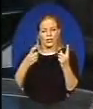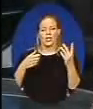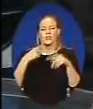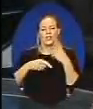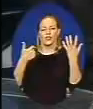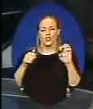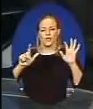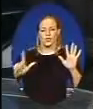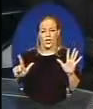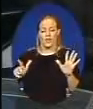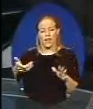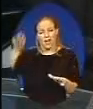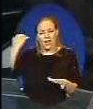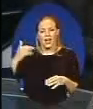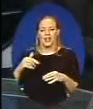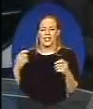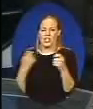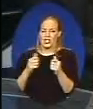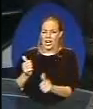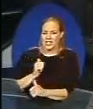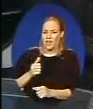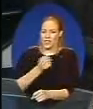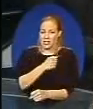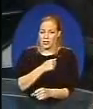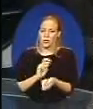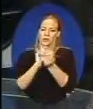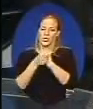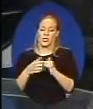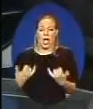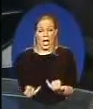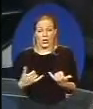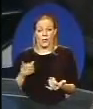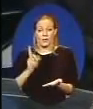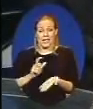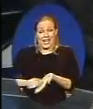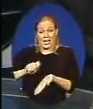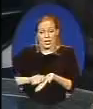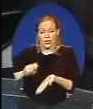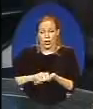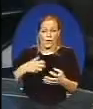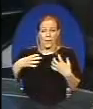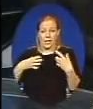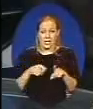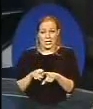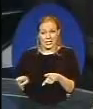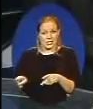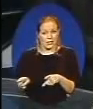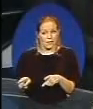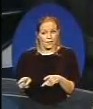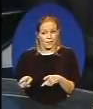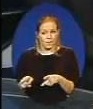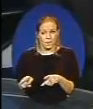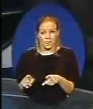מצב של הדתיות והקשר לצבא ולארץ, הוא משתנה. נניח היום, אם היית צריך לכתוב מחזה כזה, אז